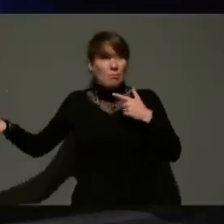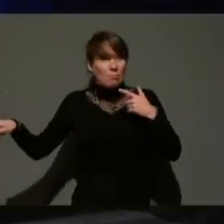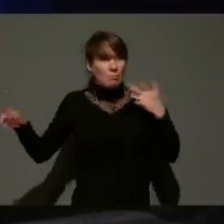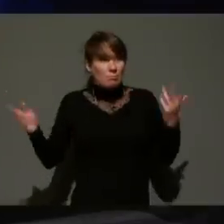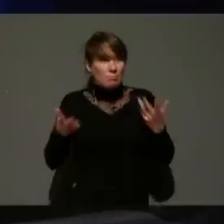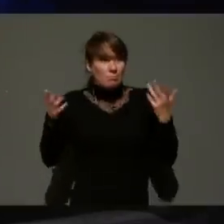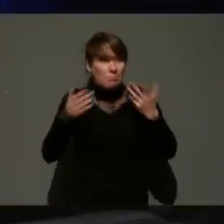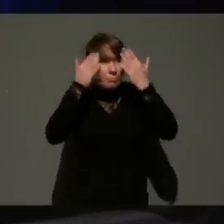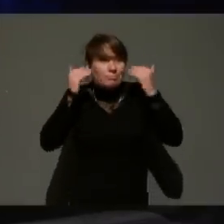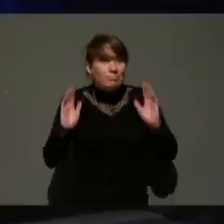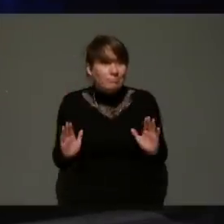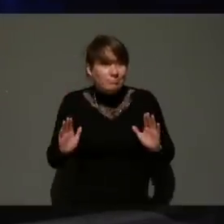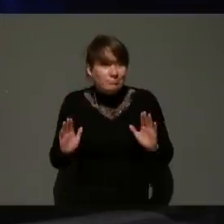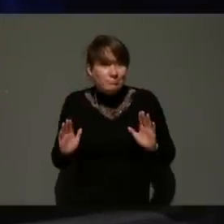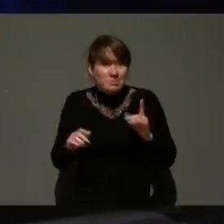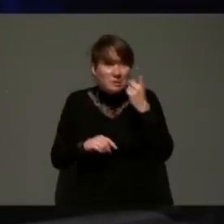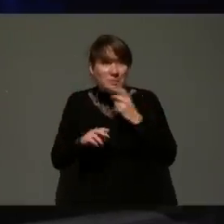je ne saurais pas répondre à ta question